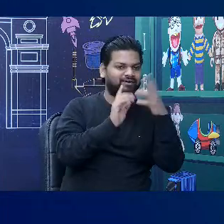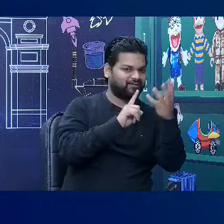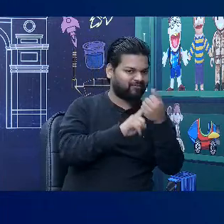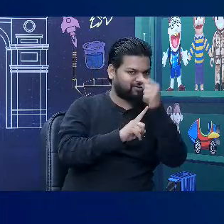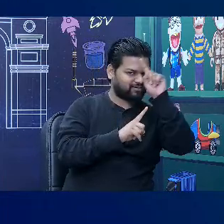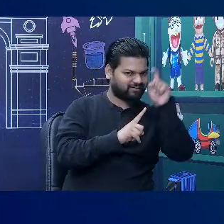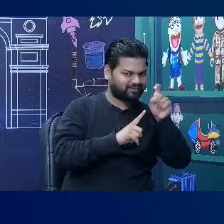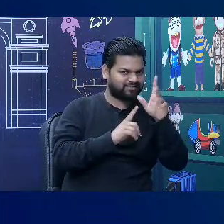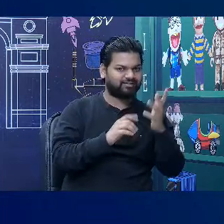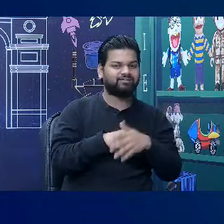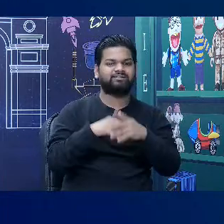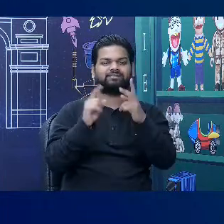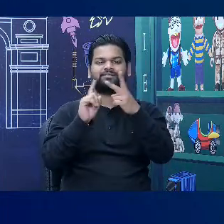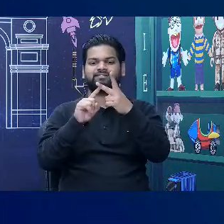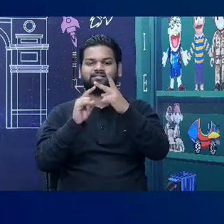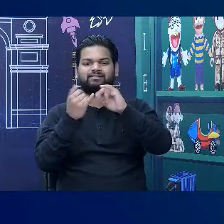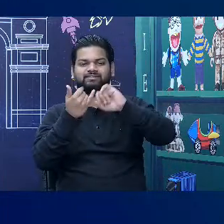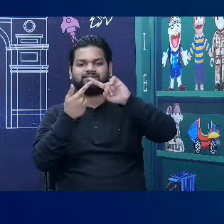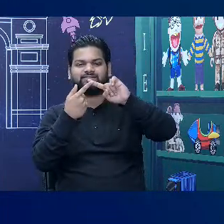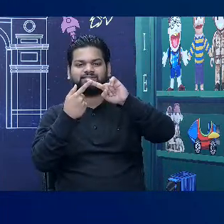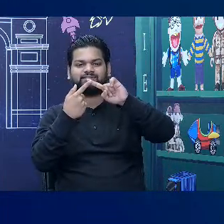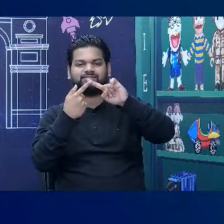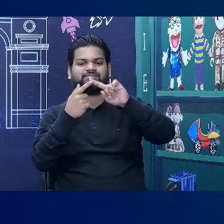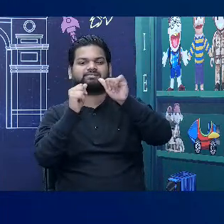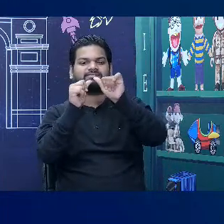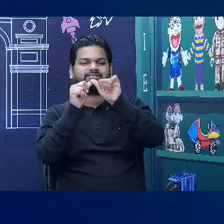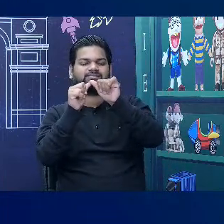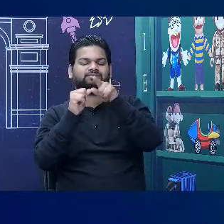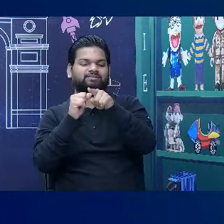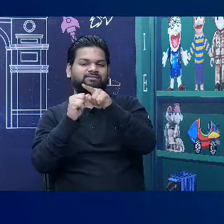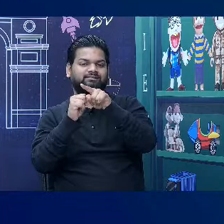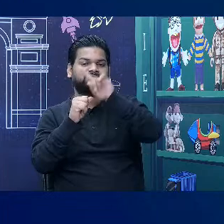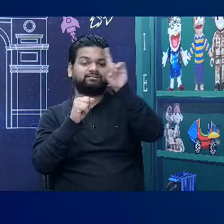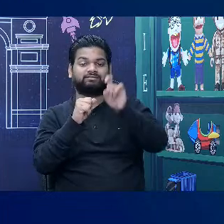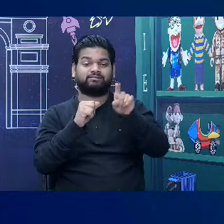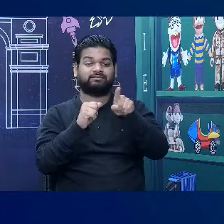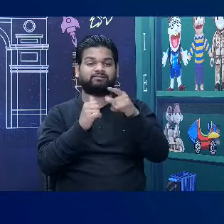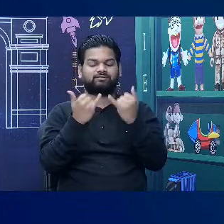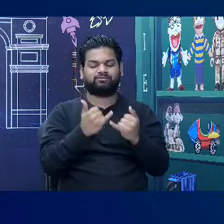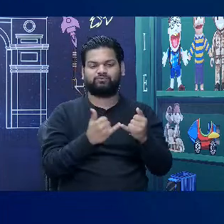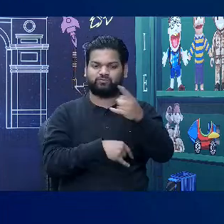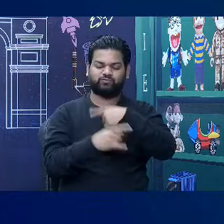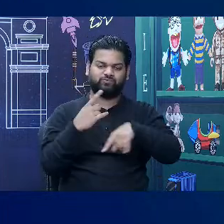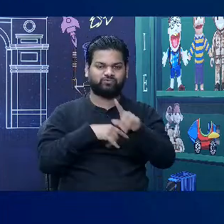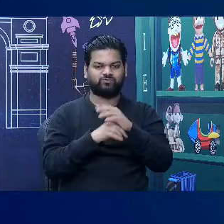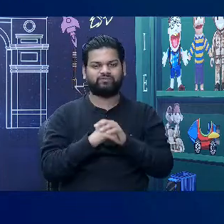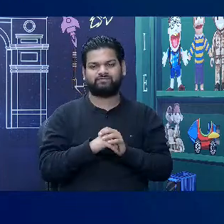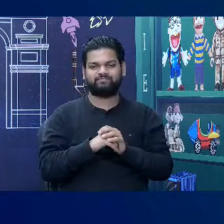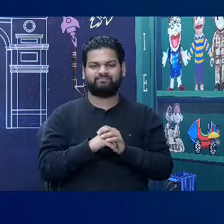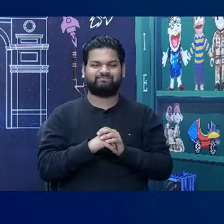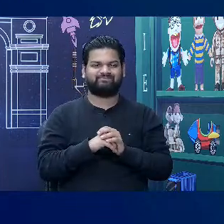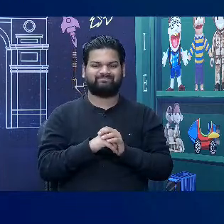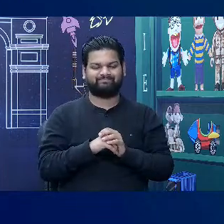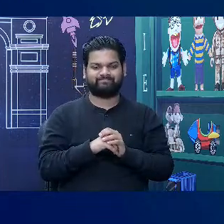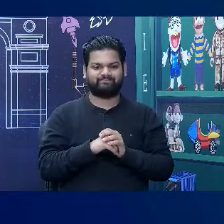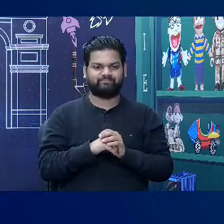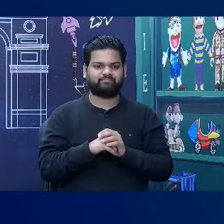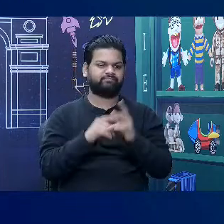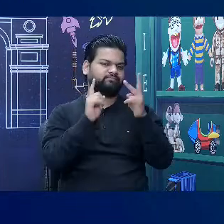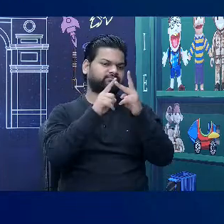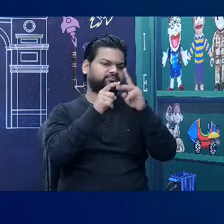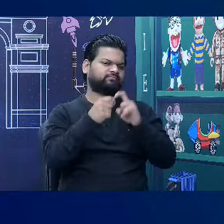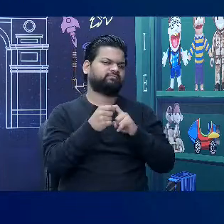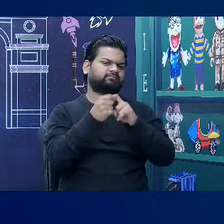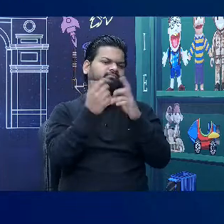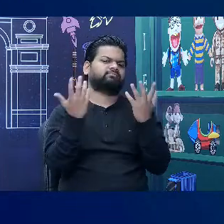cot A को हम क्या लिख सकते हैं? 8/15। ठीक है, तो अब इससे सारी रेशियोज निकाल लेंगे बच्चे। सेकेंड क्वेश्चन